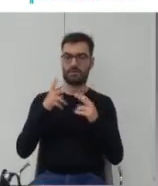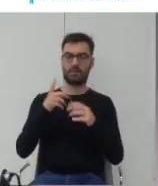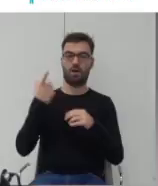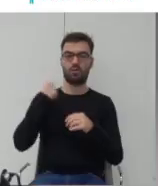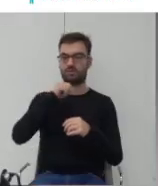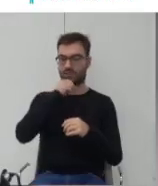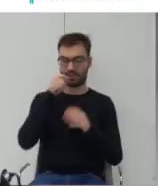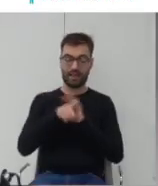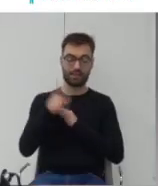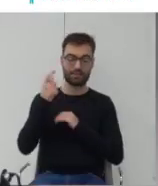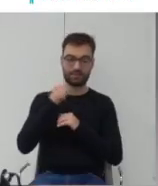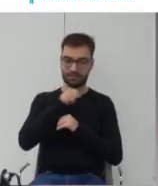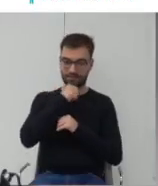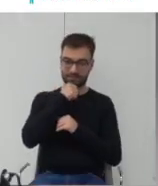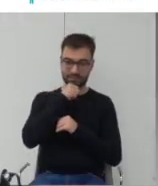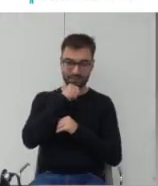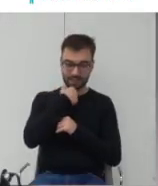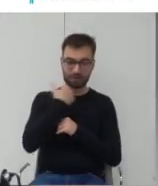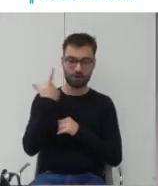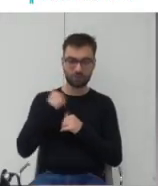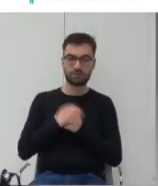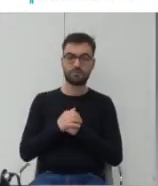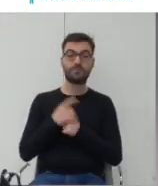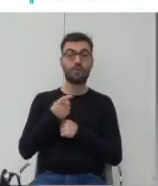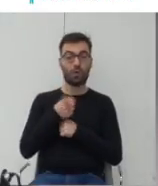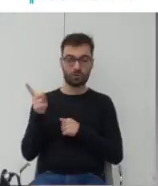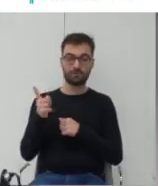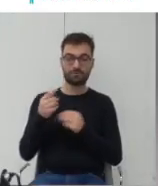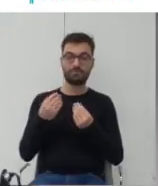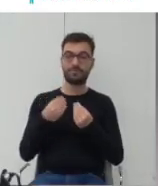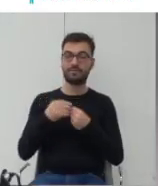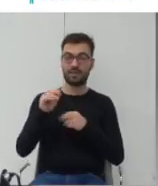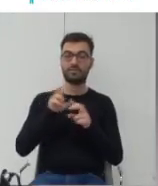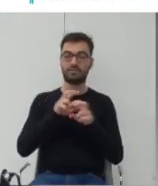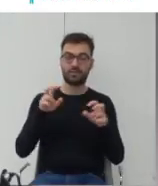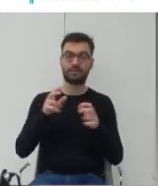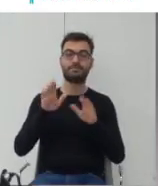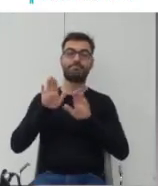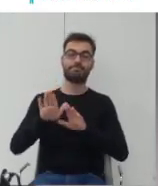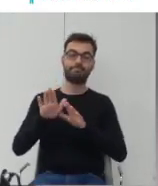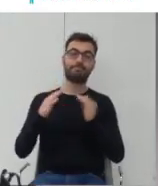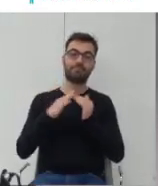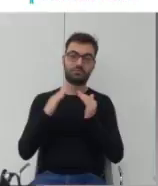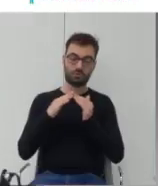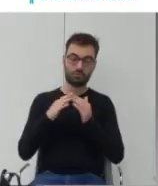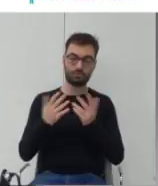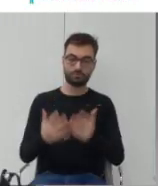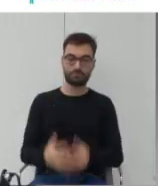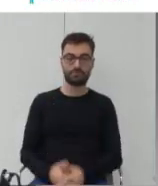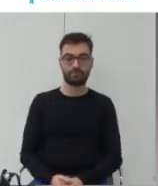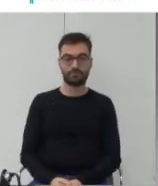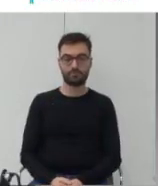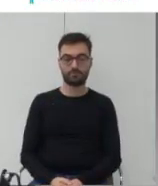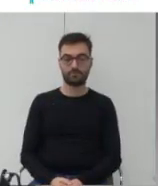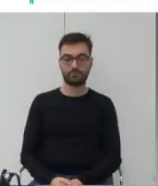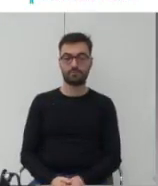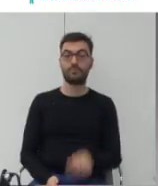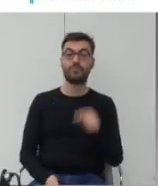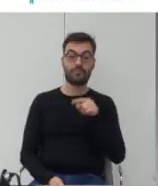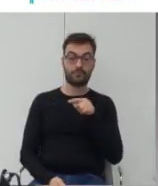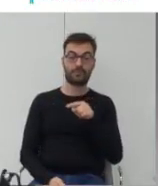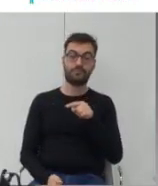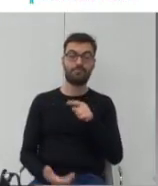osób starszych, bowiem osoby starsze większość swojego czasu spędzają właśnie w mieszkaniach. To